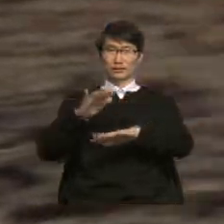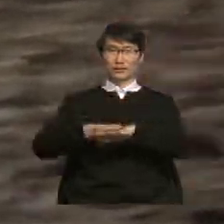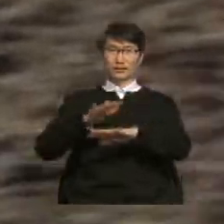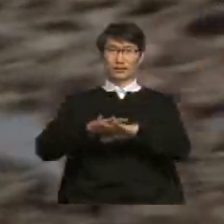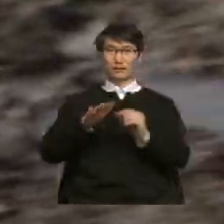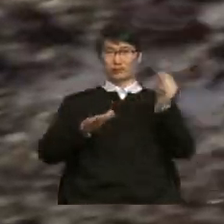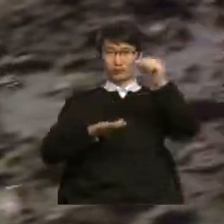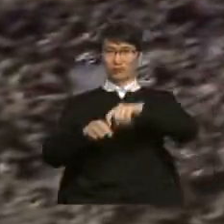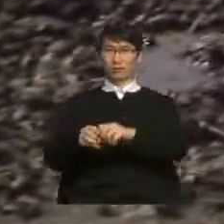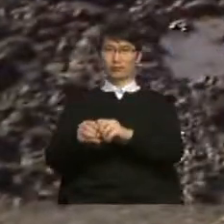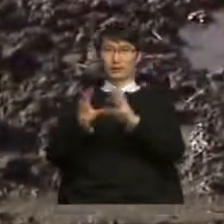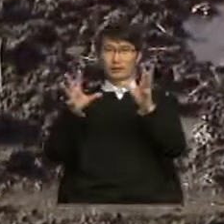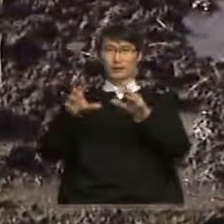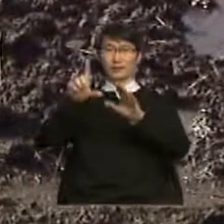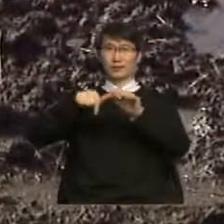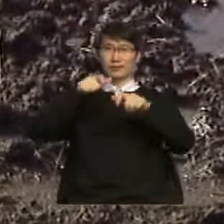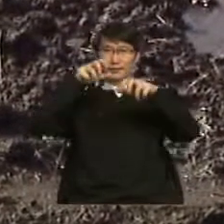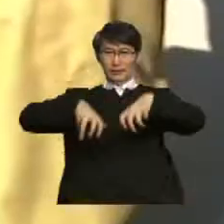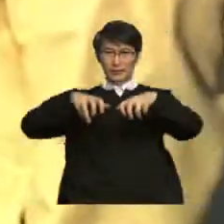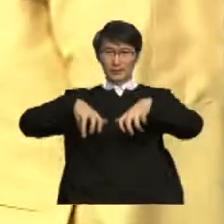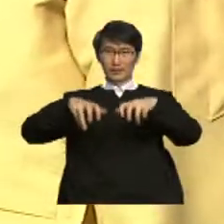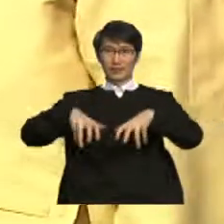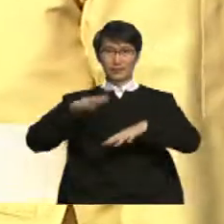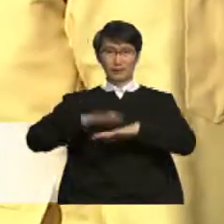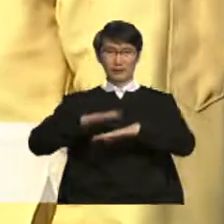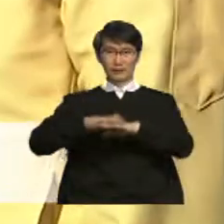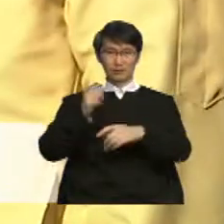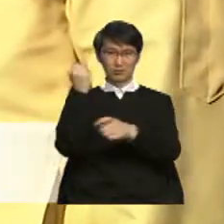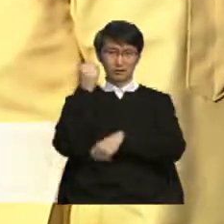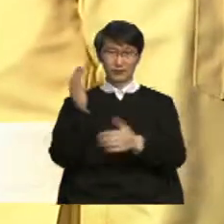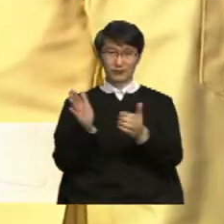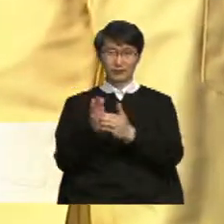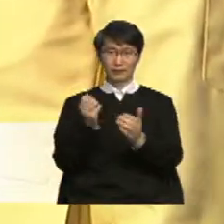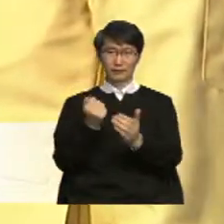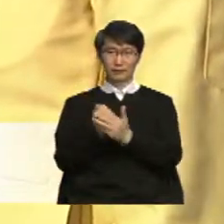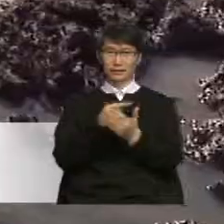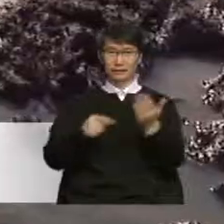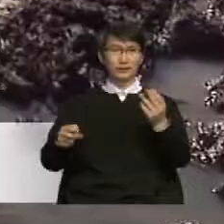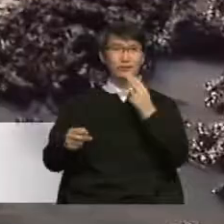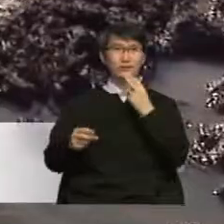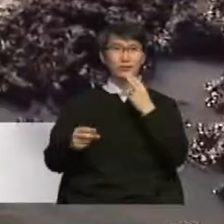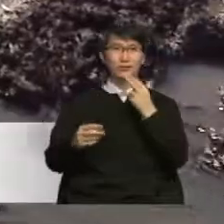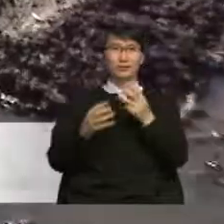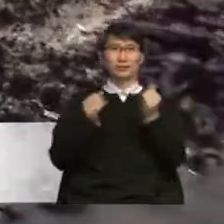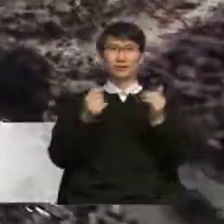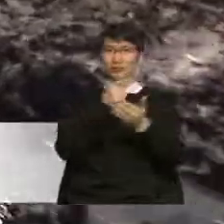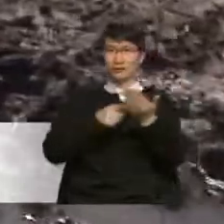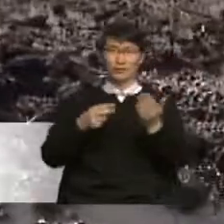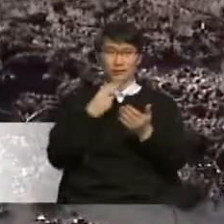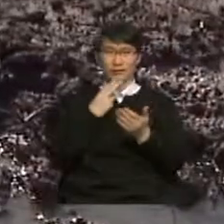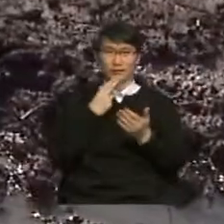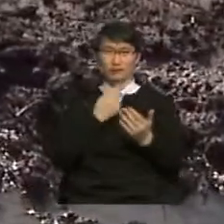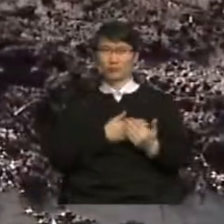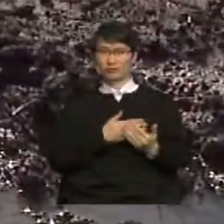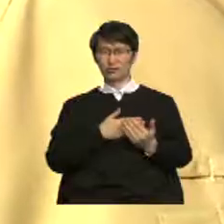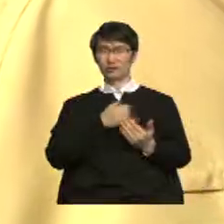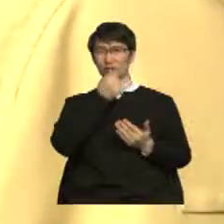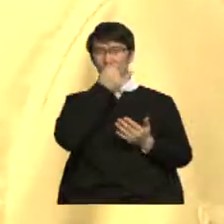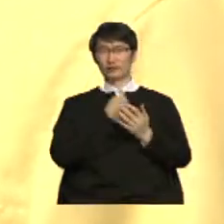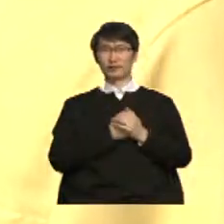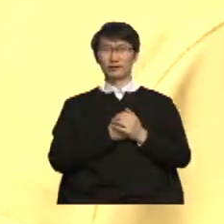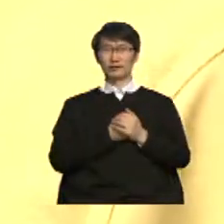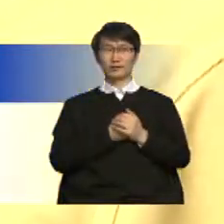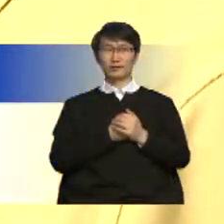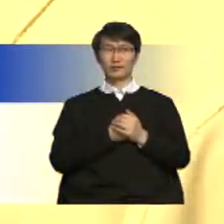떨어졌습니다. 당시 비가 내렸고 수확이 끝난 논에 떨어져 인명피해는 없었지만 주민들의 불안감은 적지 않습니다. 난